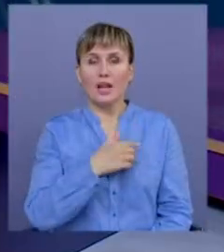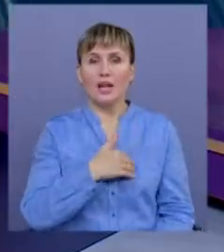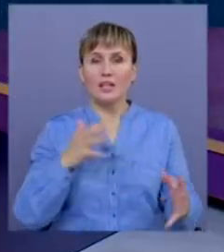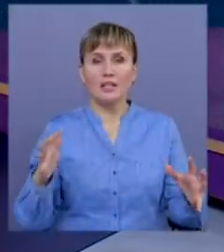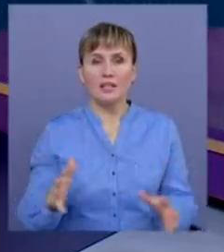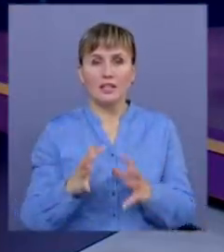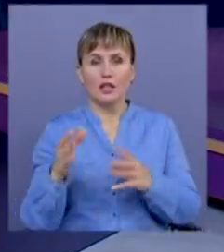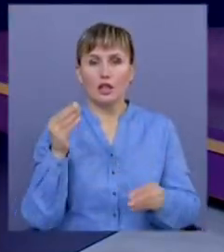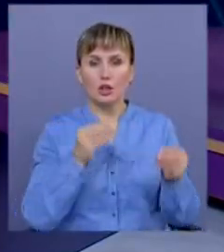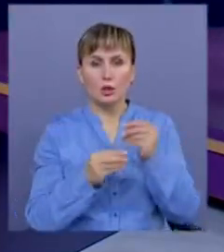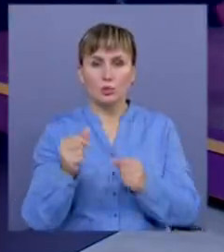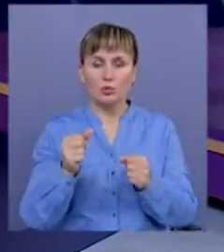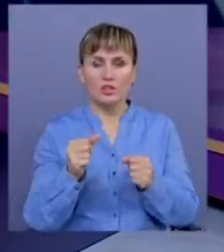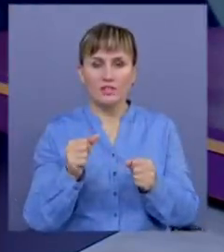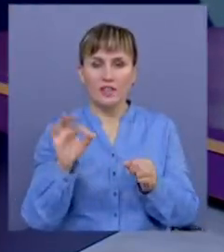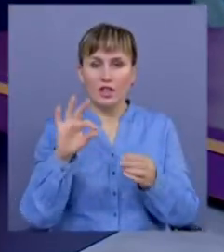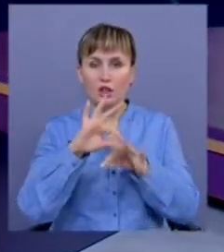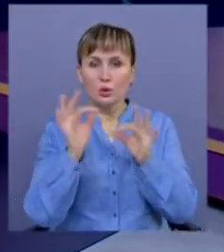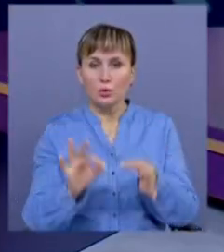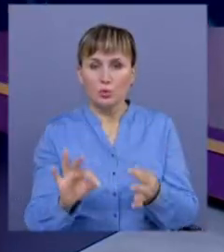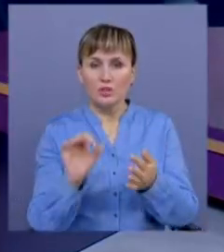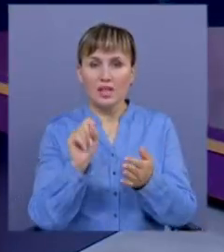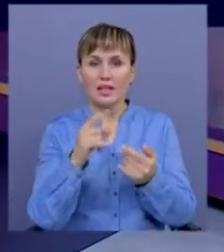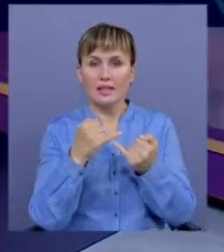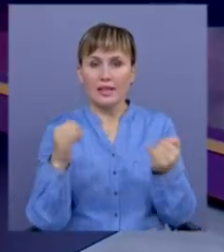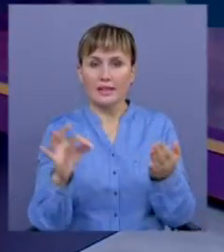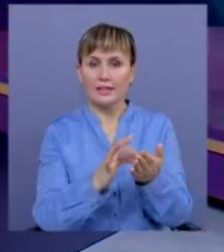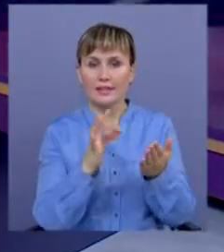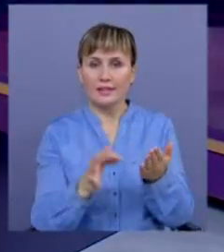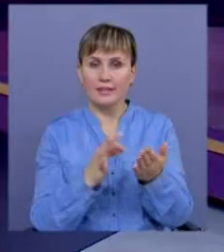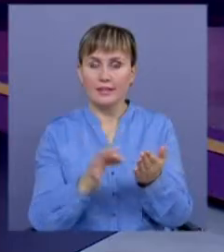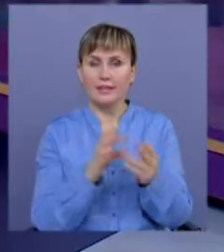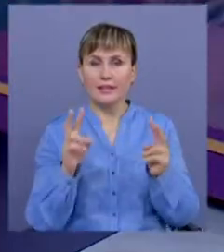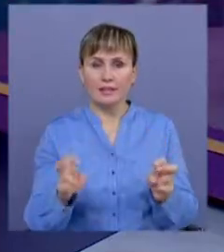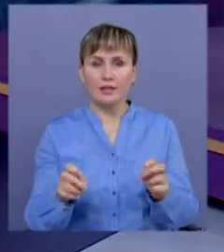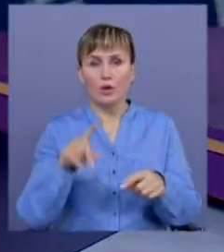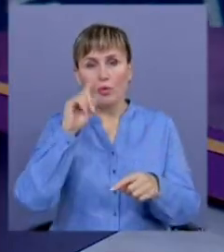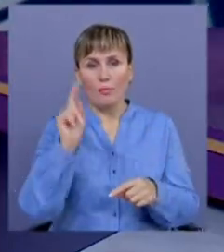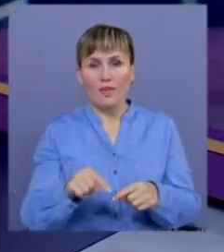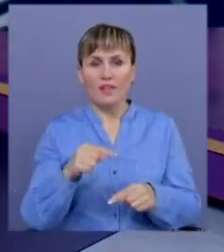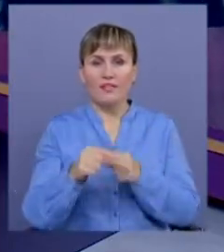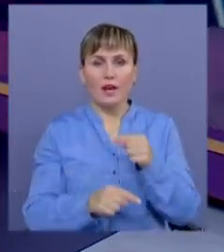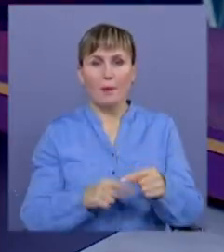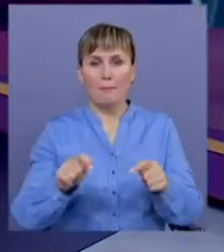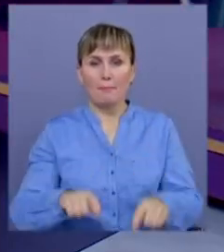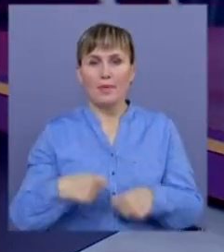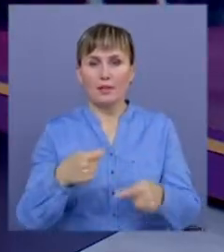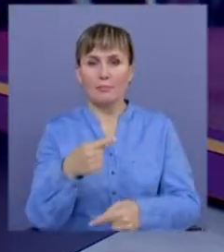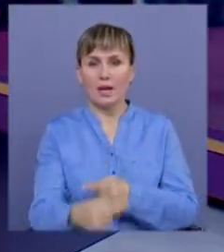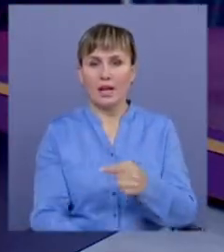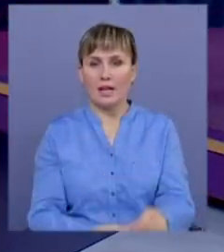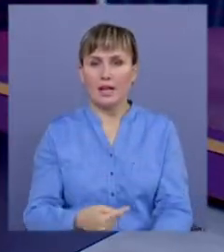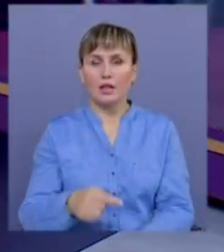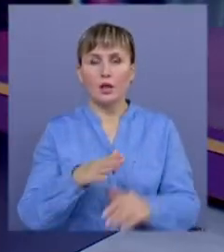сохранить искусство вышивки золотыми и серебряными нитями. Техника называется зардози. Умение веками передавалось из поколения в поколение.